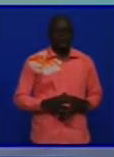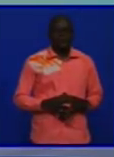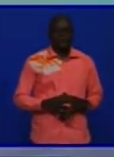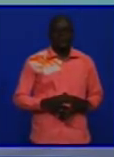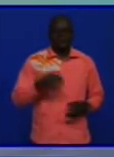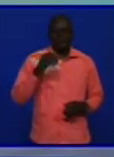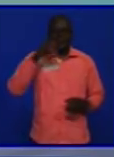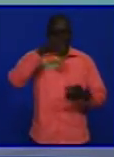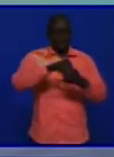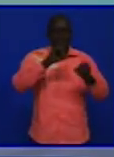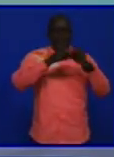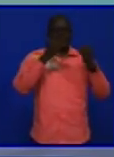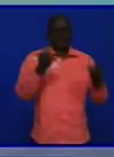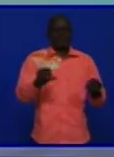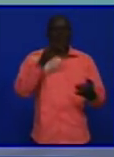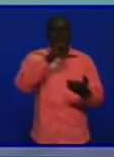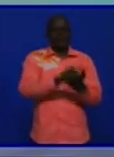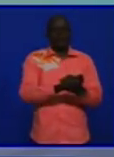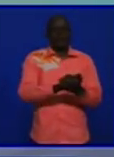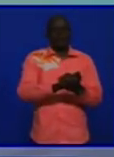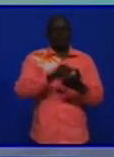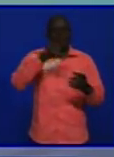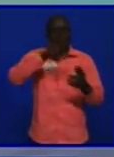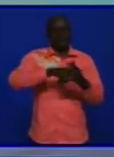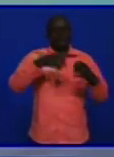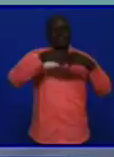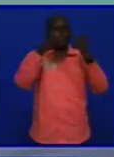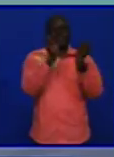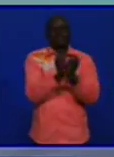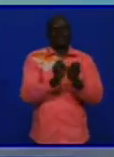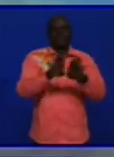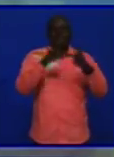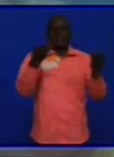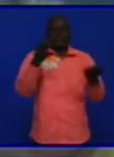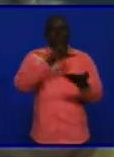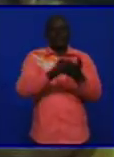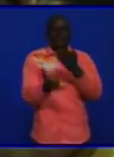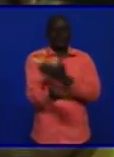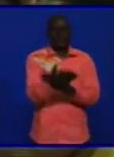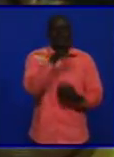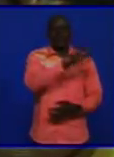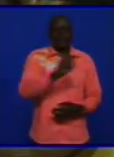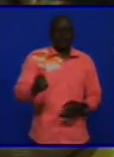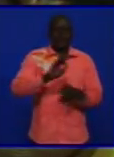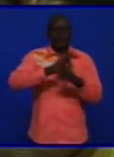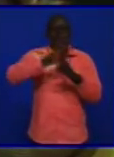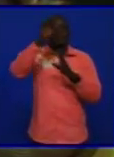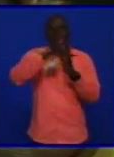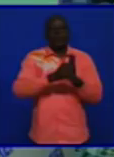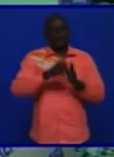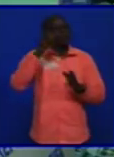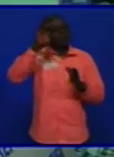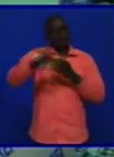À la une de l'actualité dans cette édition, ouverture ce matin à Ouagadougou d'une formation sur le code international